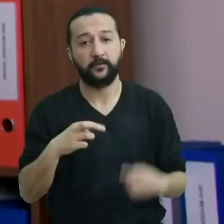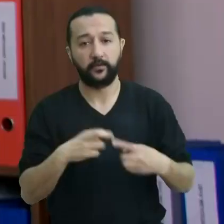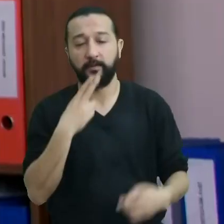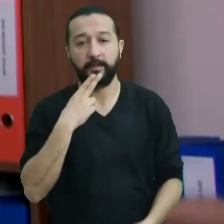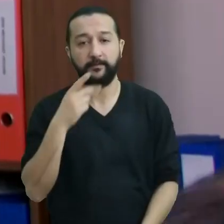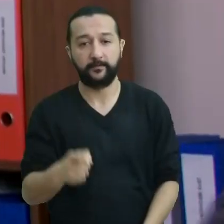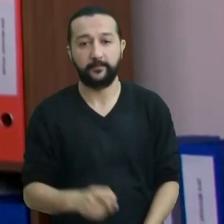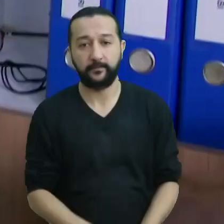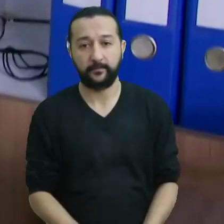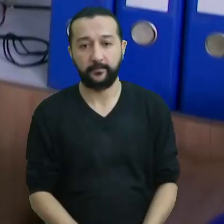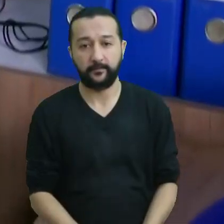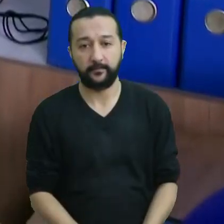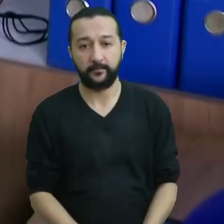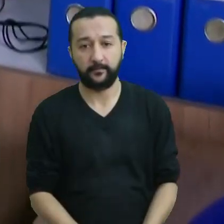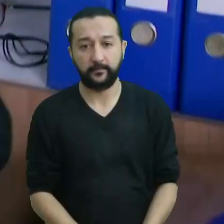Hanım.